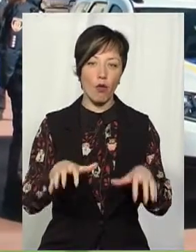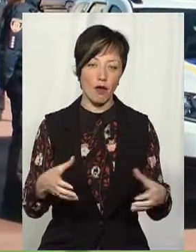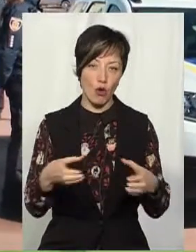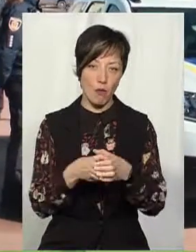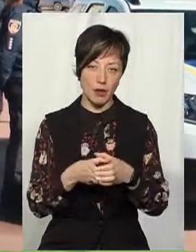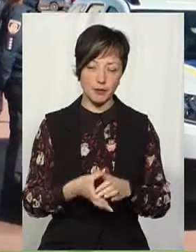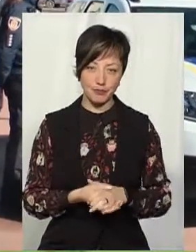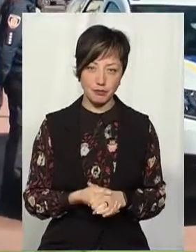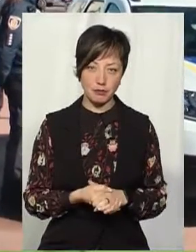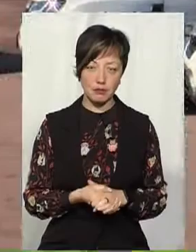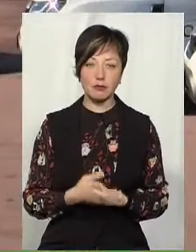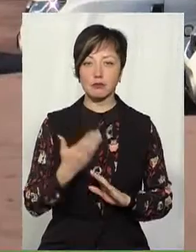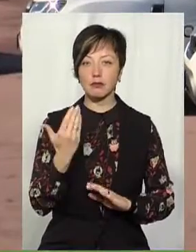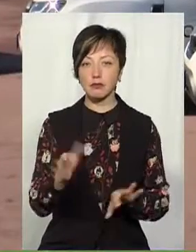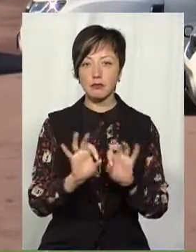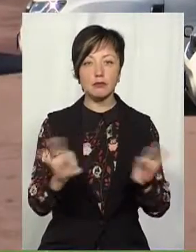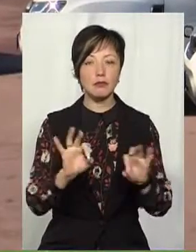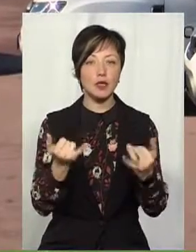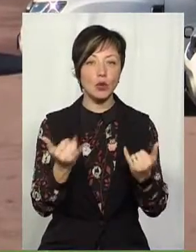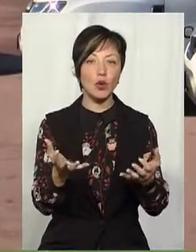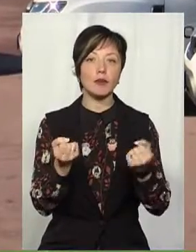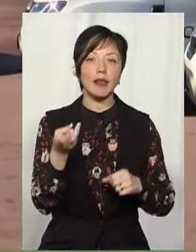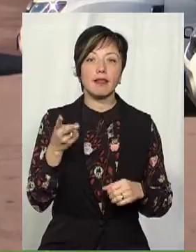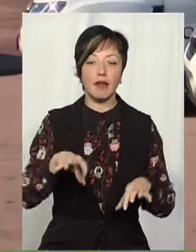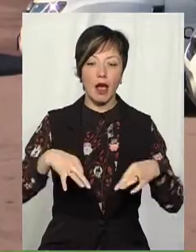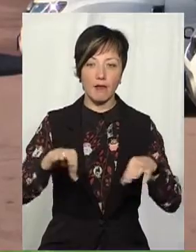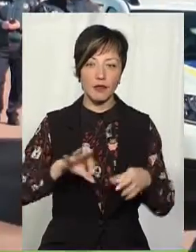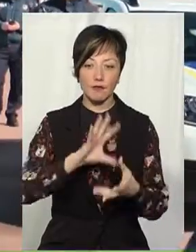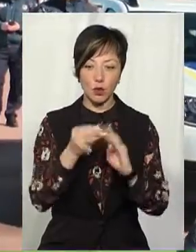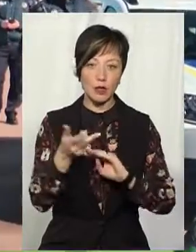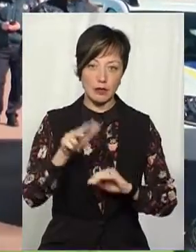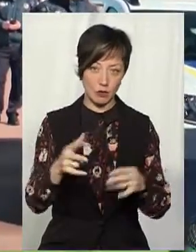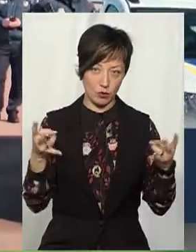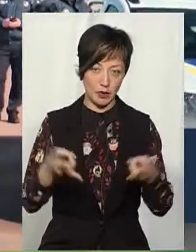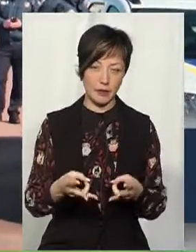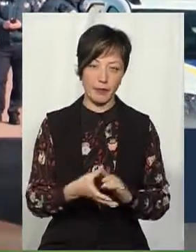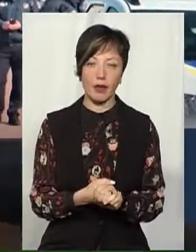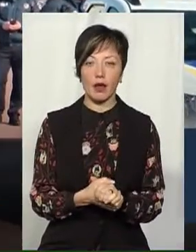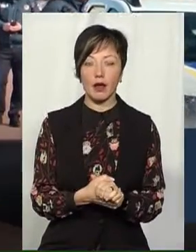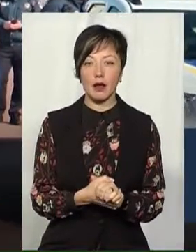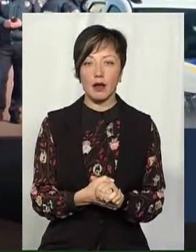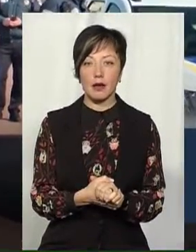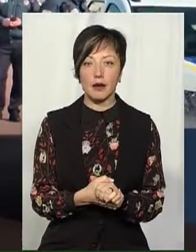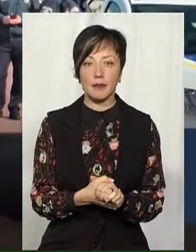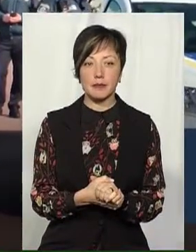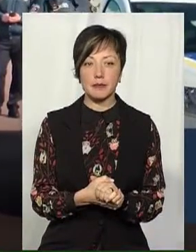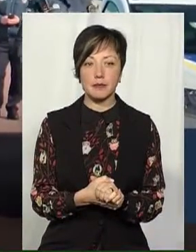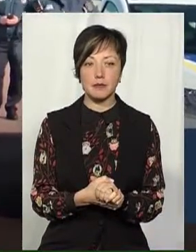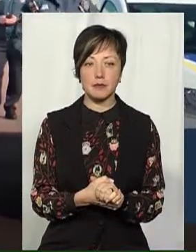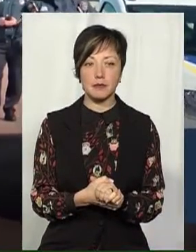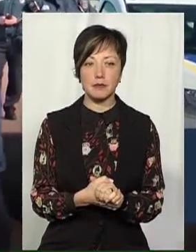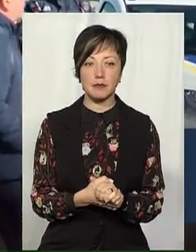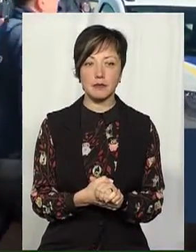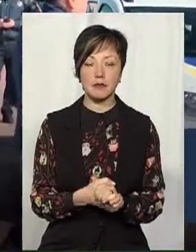громади Олександр Кирилюк. За його словами, сьогодні отримали дві автівки з трьох необхідних. Бюджет ОТГ робилося, купувалося